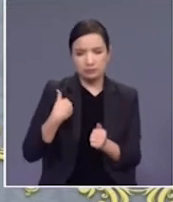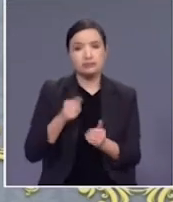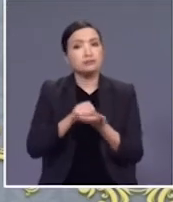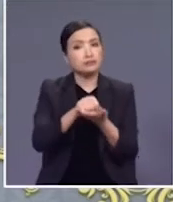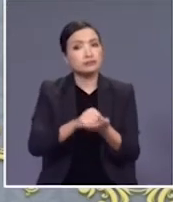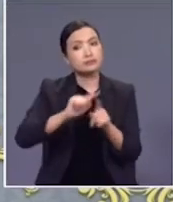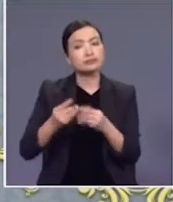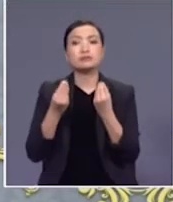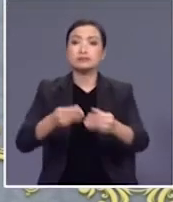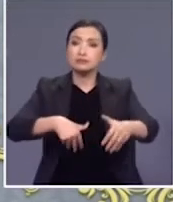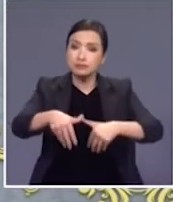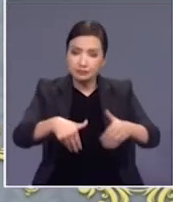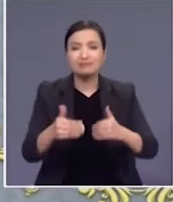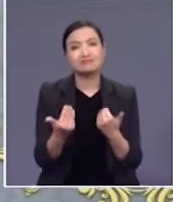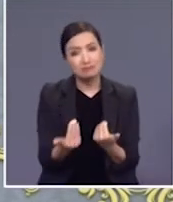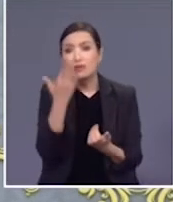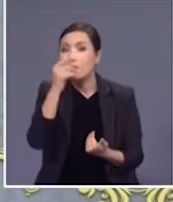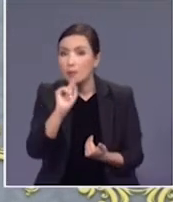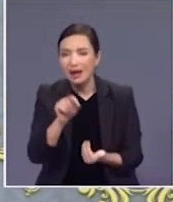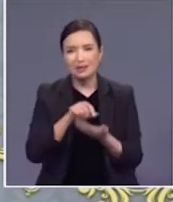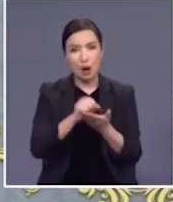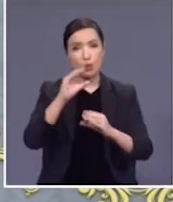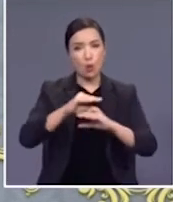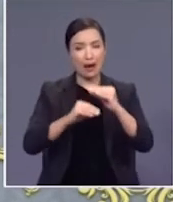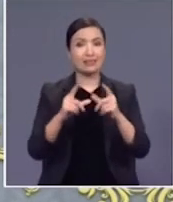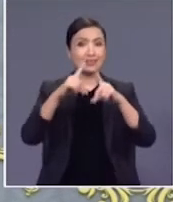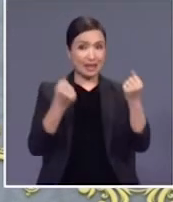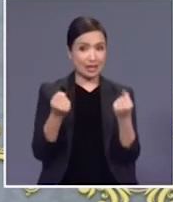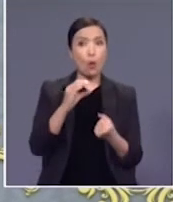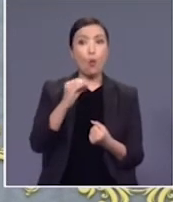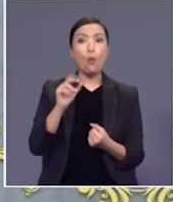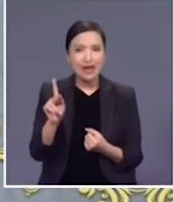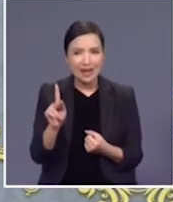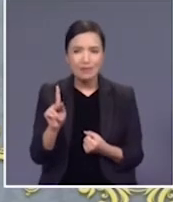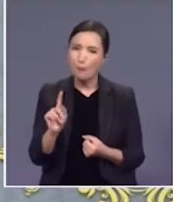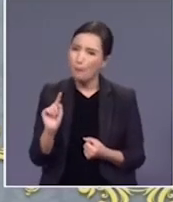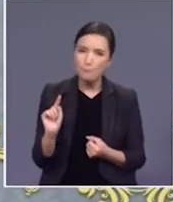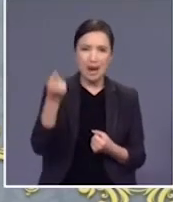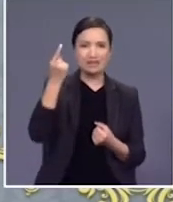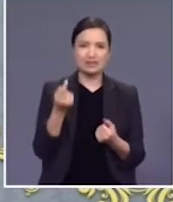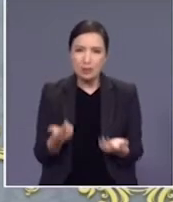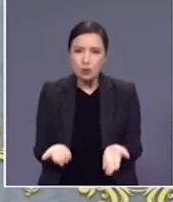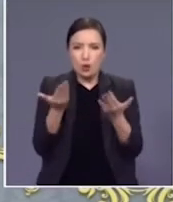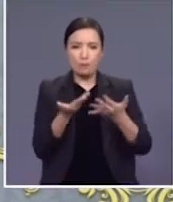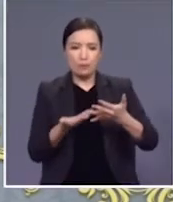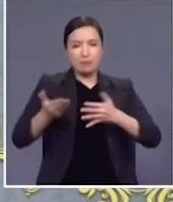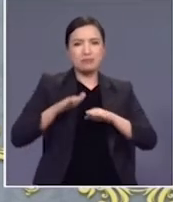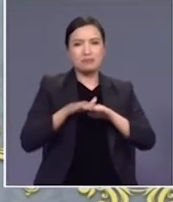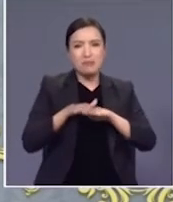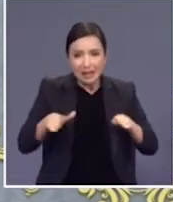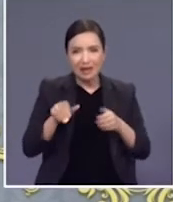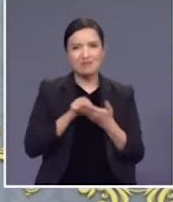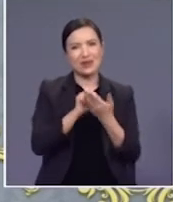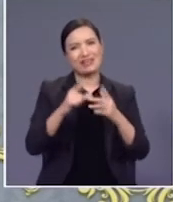ริการแก่ประชาชนทั้งนี้การดำเนินการโครงการแท็กซี่โอเคถือเป็นมิติใหม่นะครับของการยกระดับมาตรฐานการให้บริการ